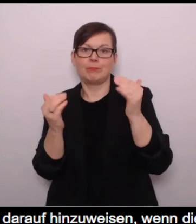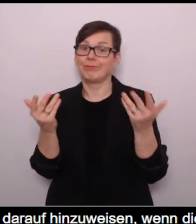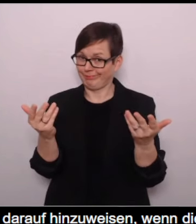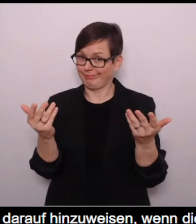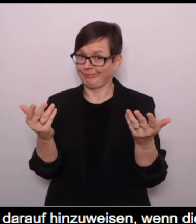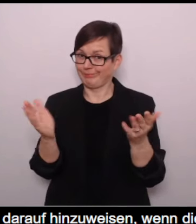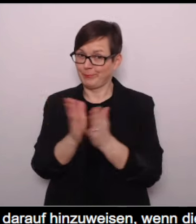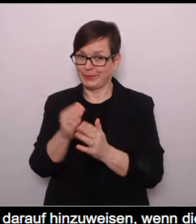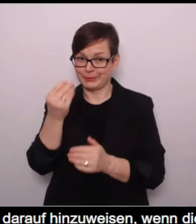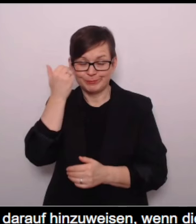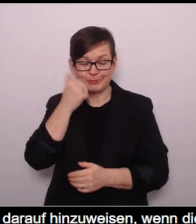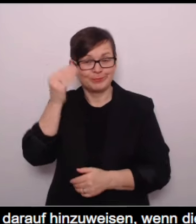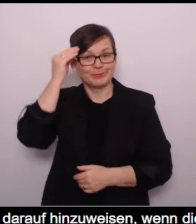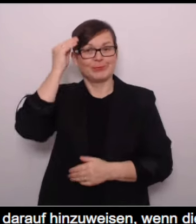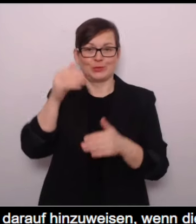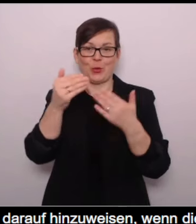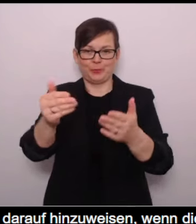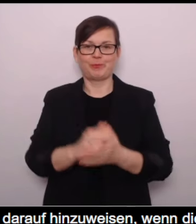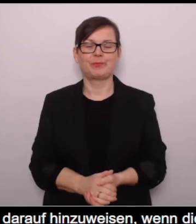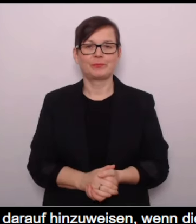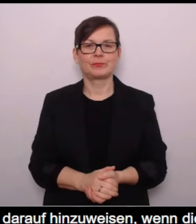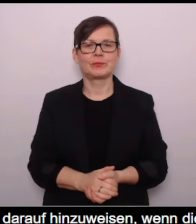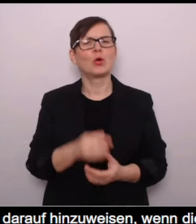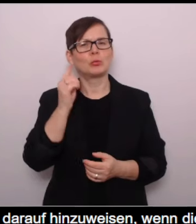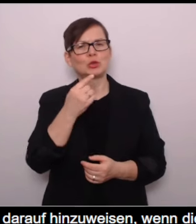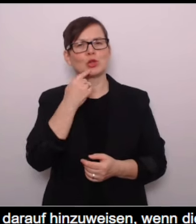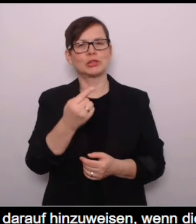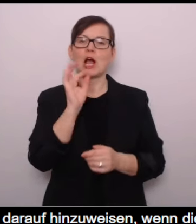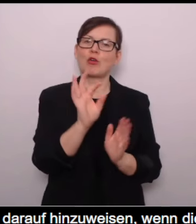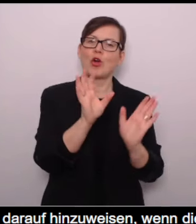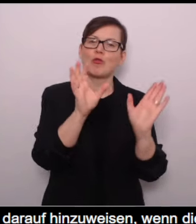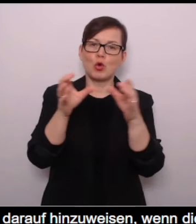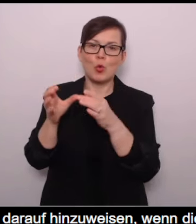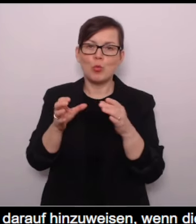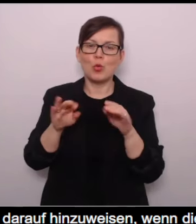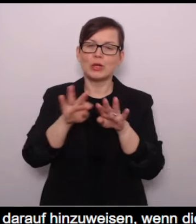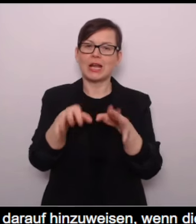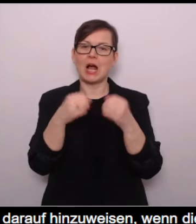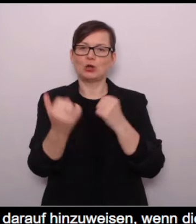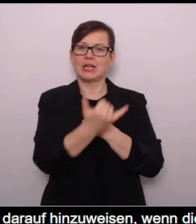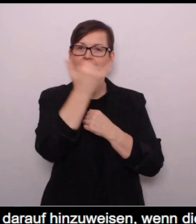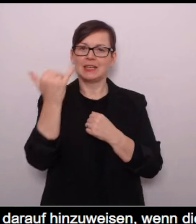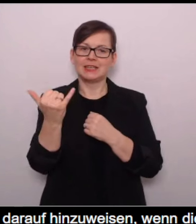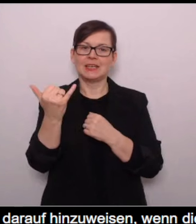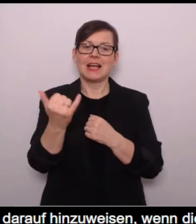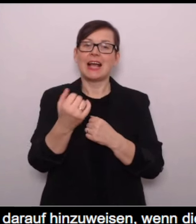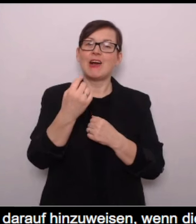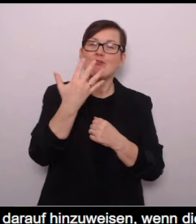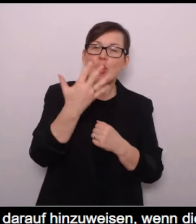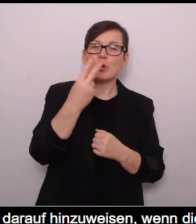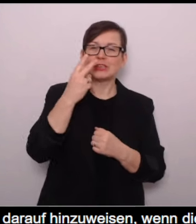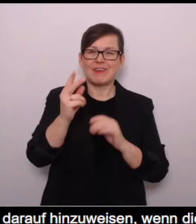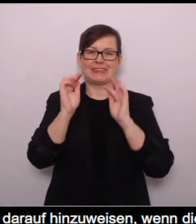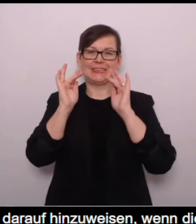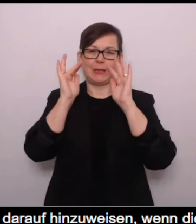zur Verfügung, obwohl die eigenen Steuereinnahmen zurückgehen. Und insgesamt, das möchte ich ausdrücklich betonen, stehen für die Kommunen in